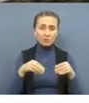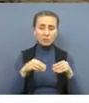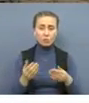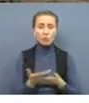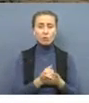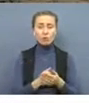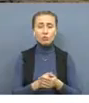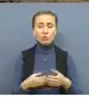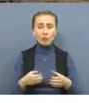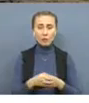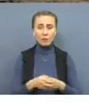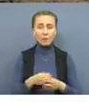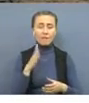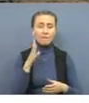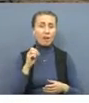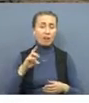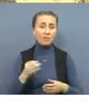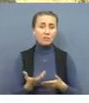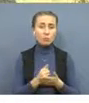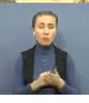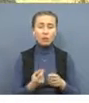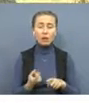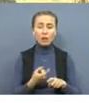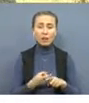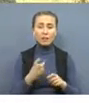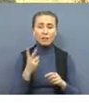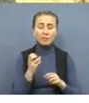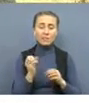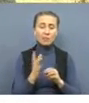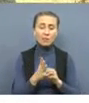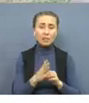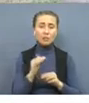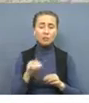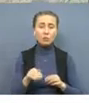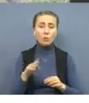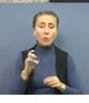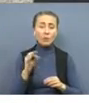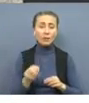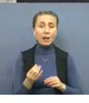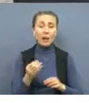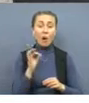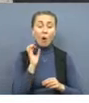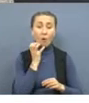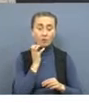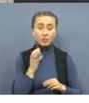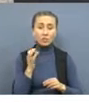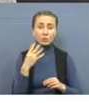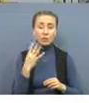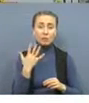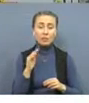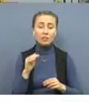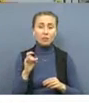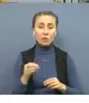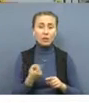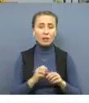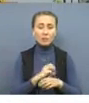кампанию. Валовый сбор картофеля составил 215 тысяч тонн, овощей 45 тысяч тонн. Это позволит обеспечивать рынок